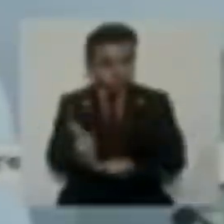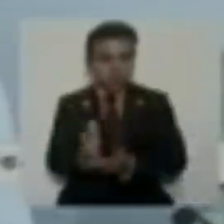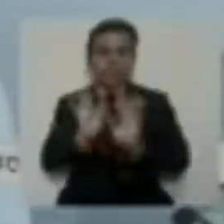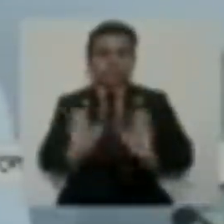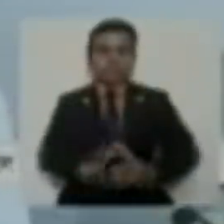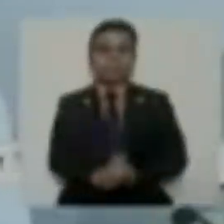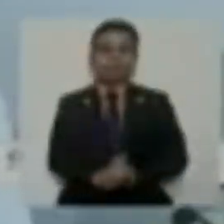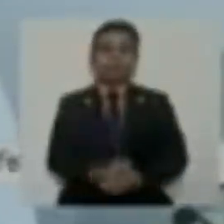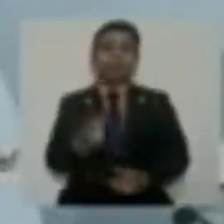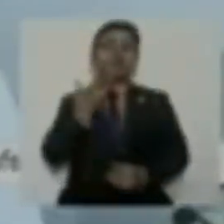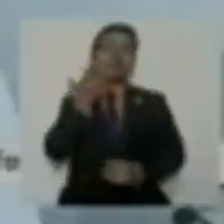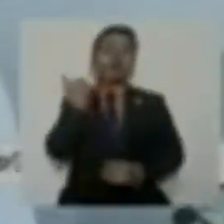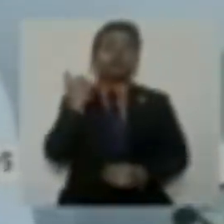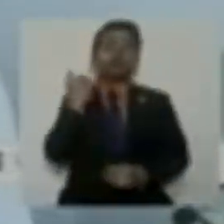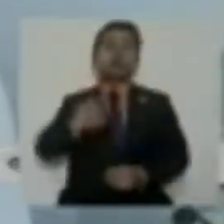আপনাদের